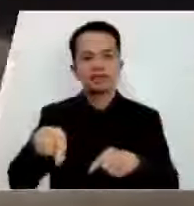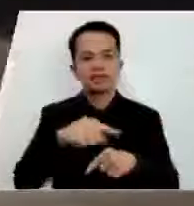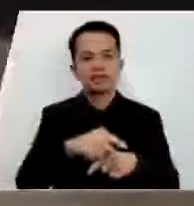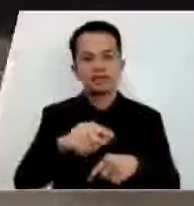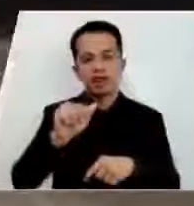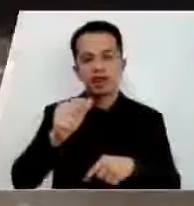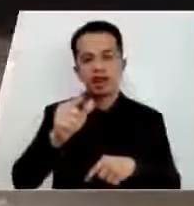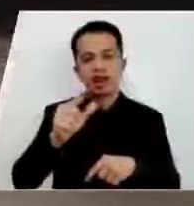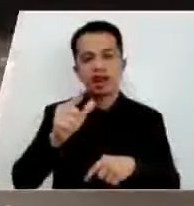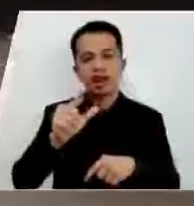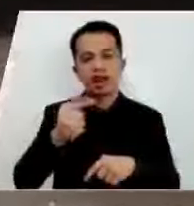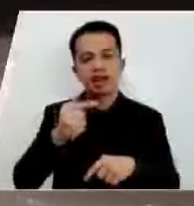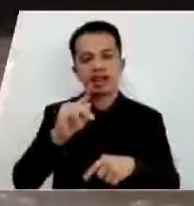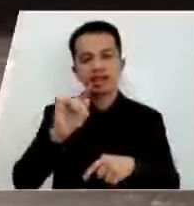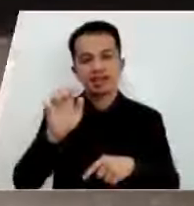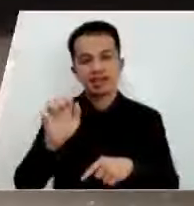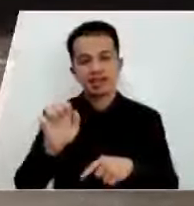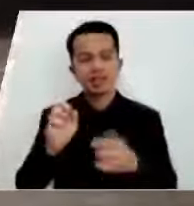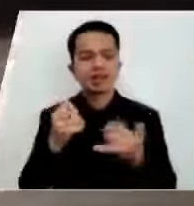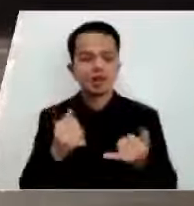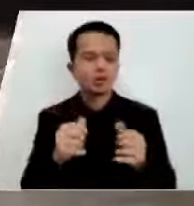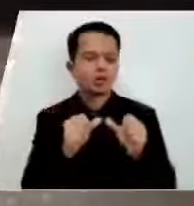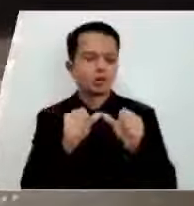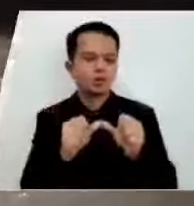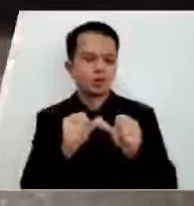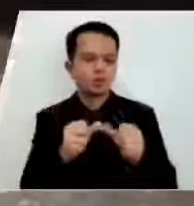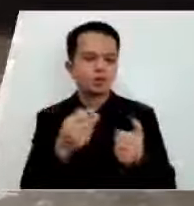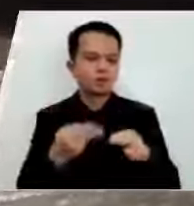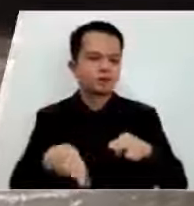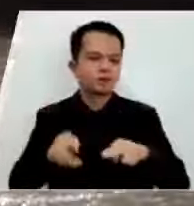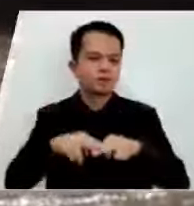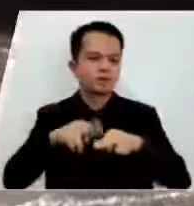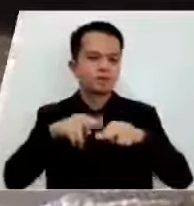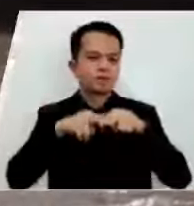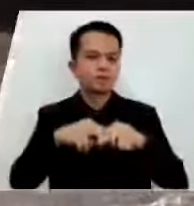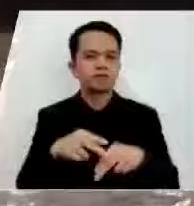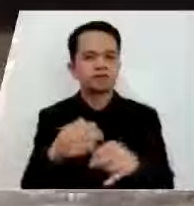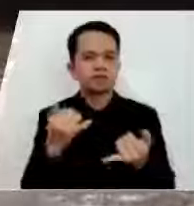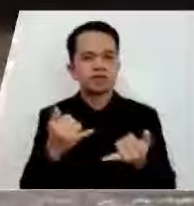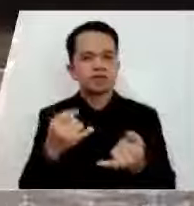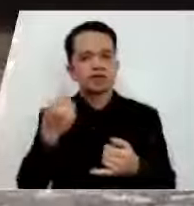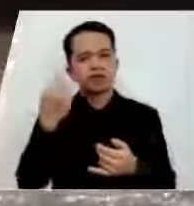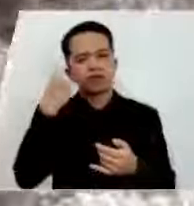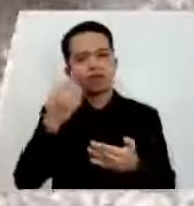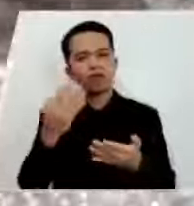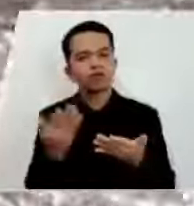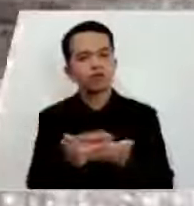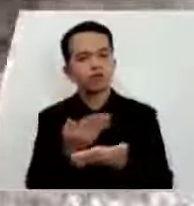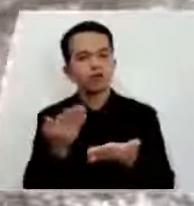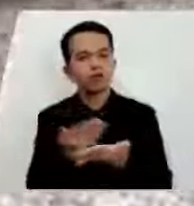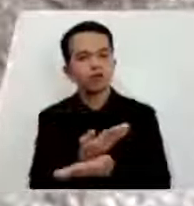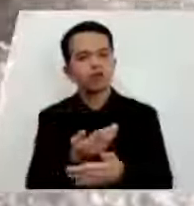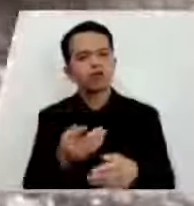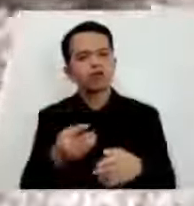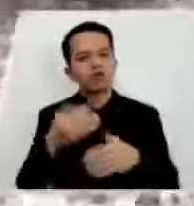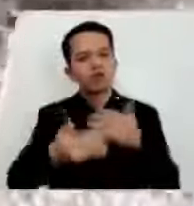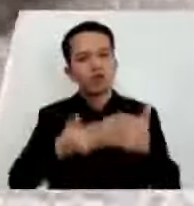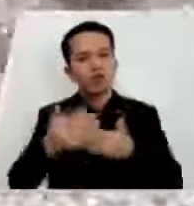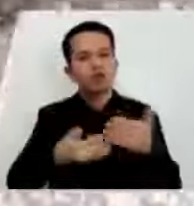ito kaya ngayon. So unti-unti tayo magdadagdag nun sa ating treatment process hanggang sa ma-address yung